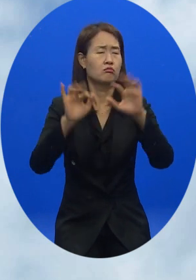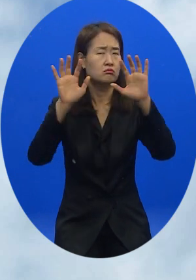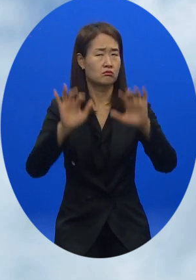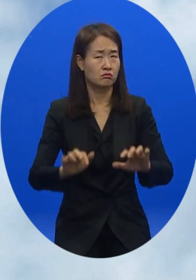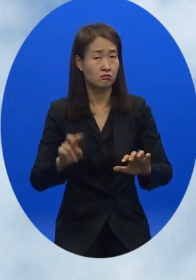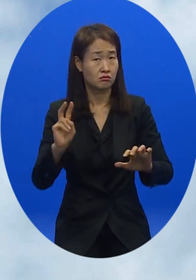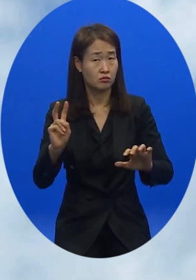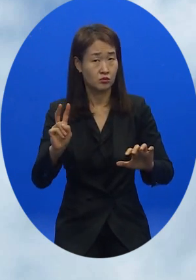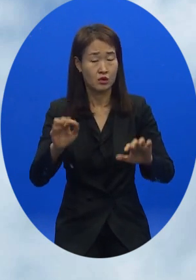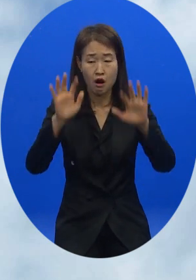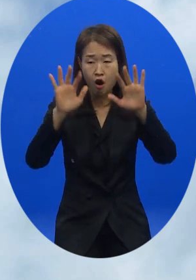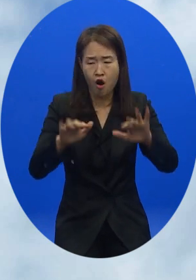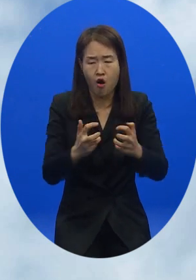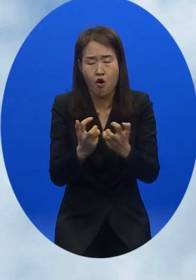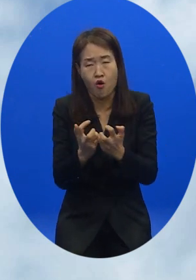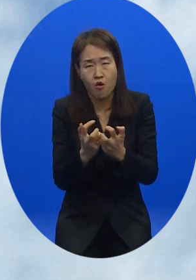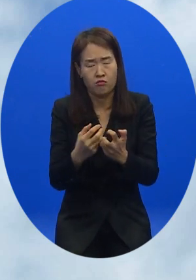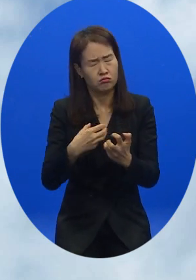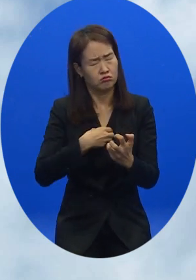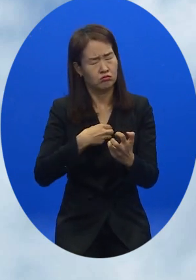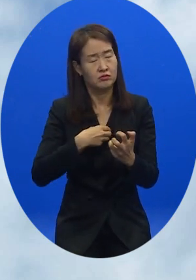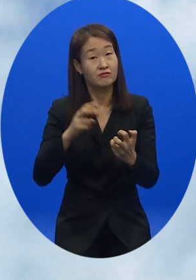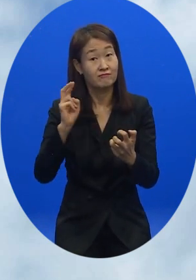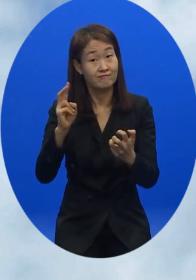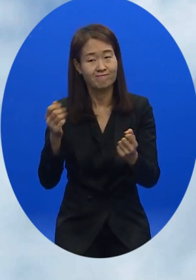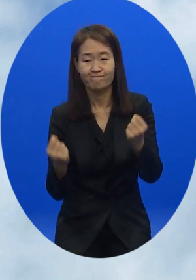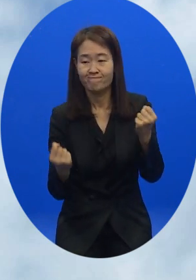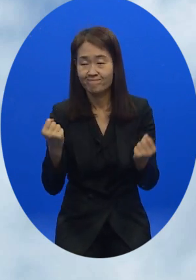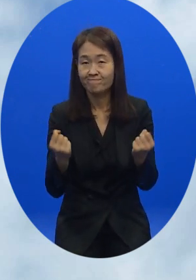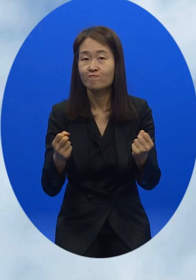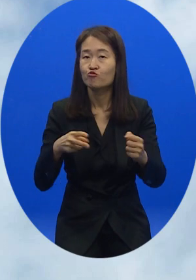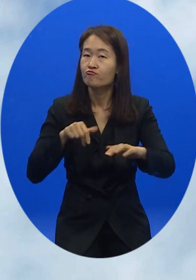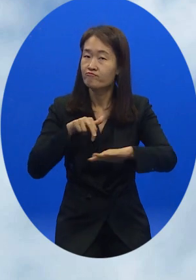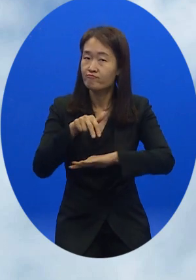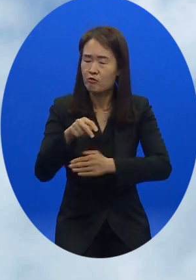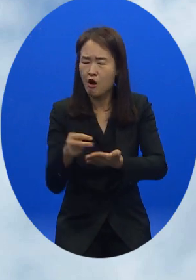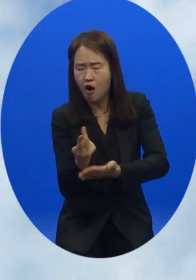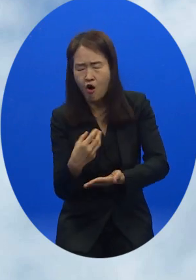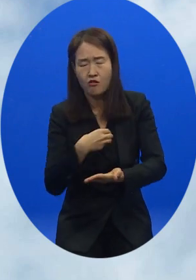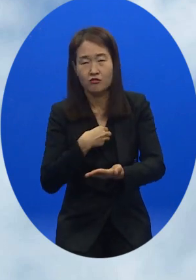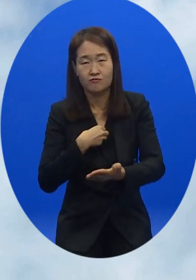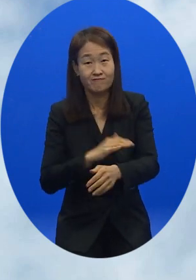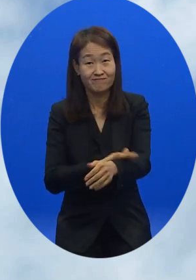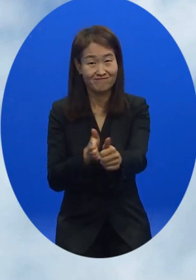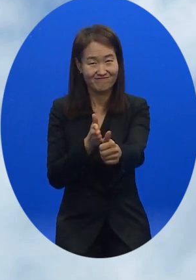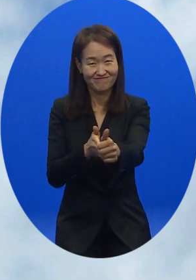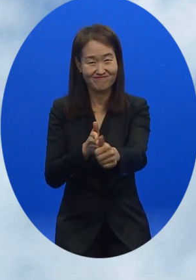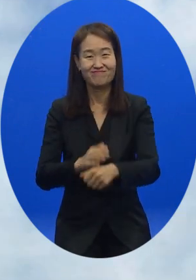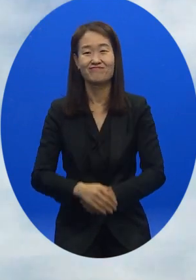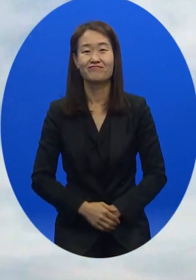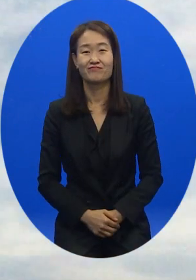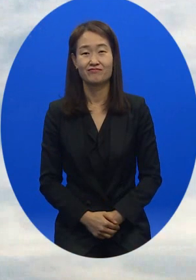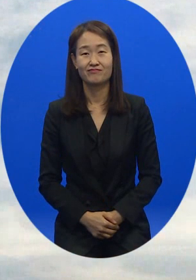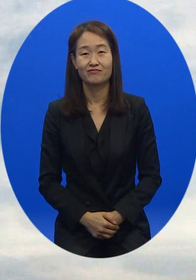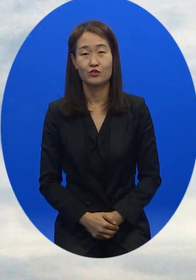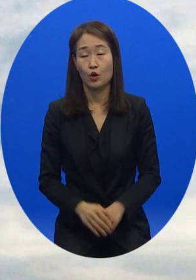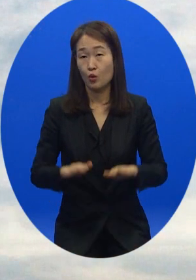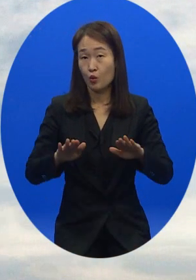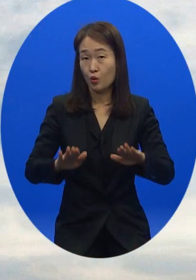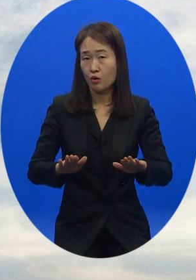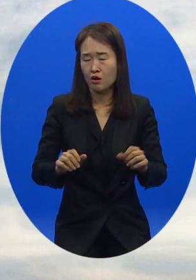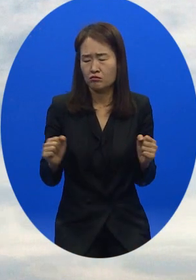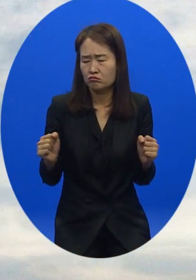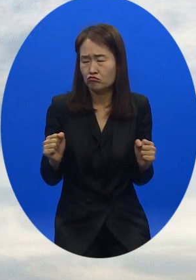쌓이겠습니다. 내린 눈이 얼어붙을 수 있어서요. 차량 운행과 보행자 안전에 각별히 신경 쓰셔야겠습니다.